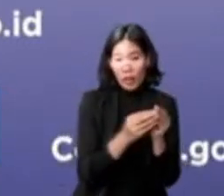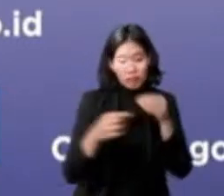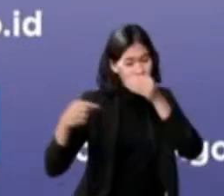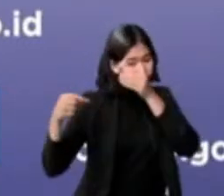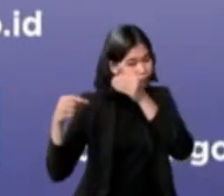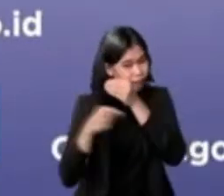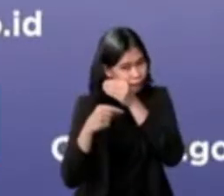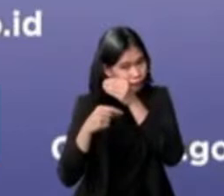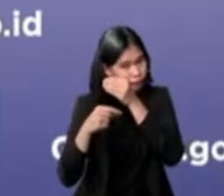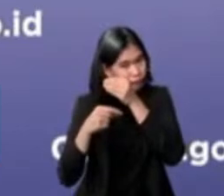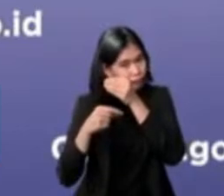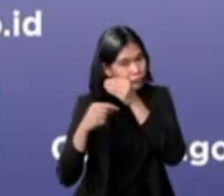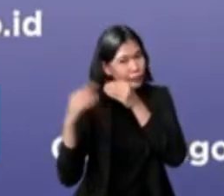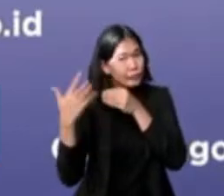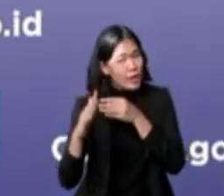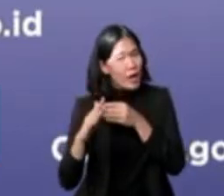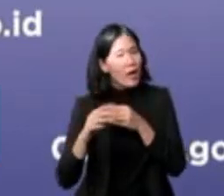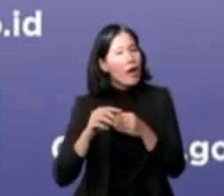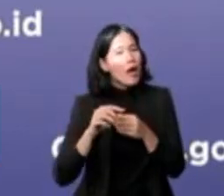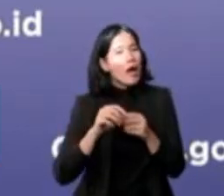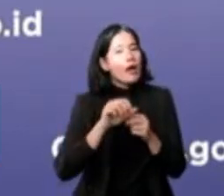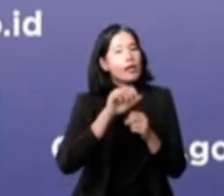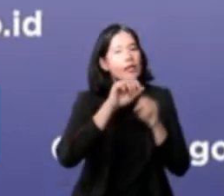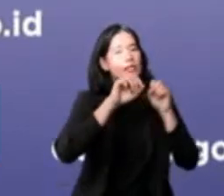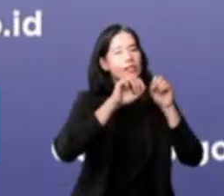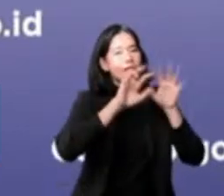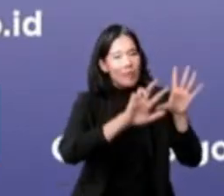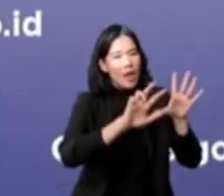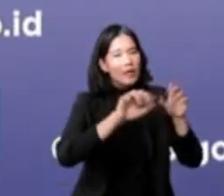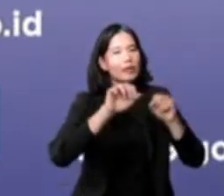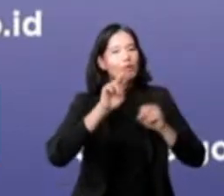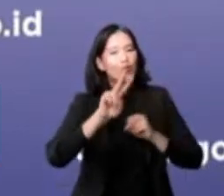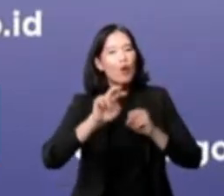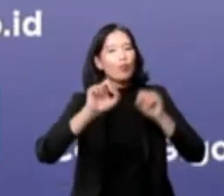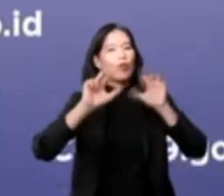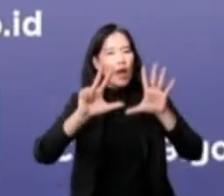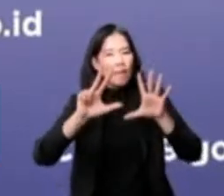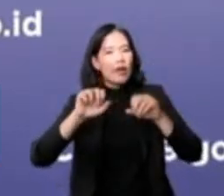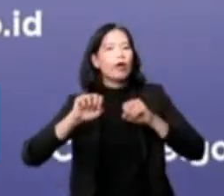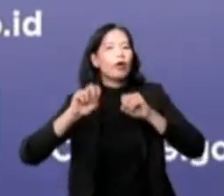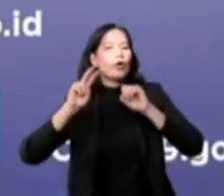sudah diperiksa untuk spesimennya adalah sebanyak